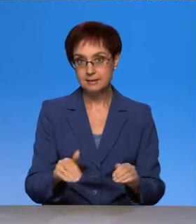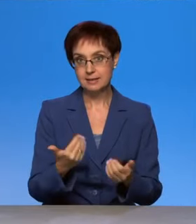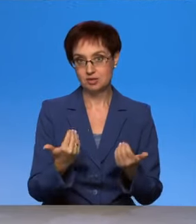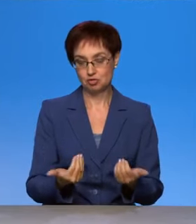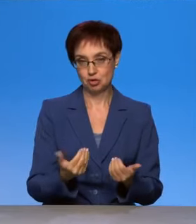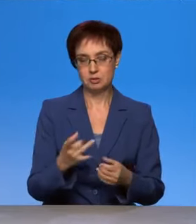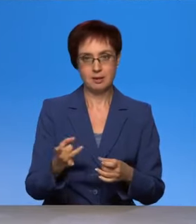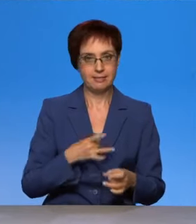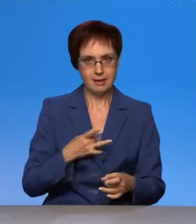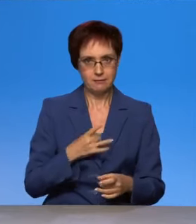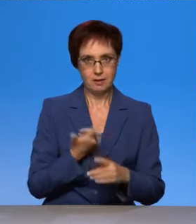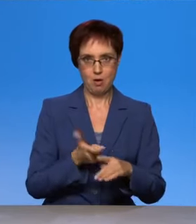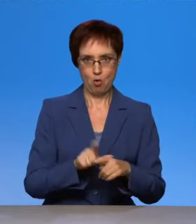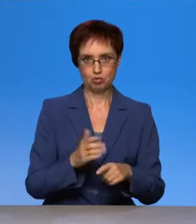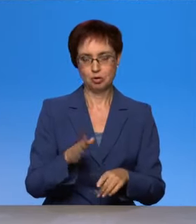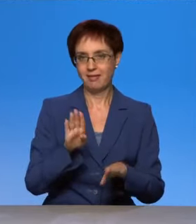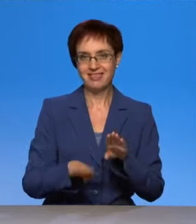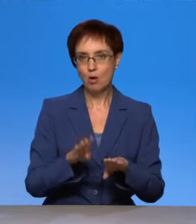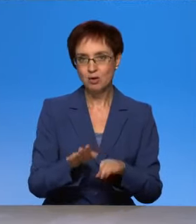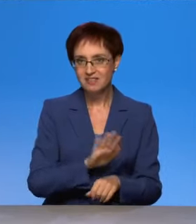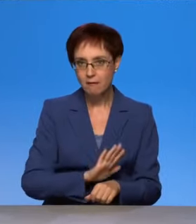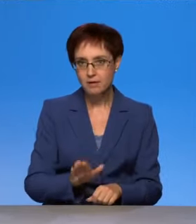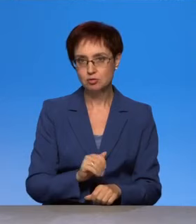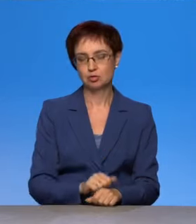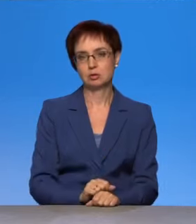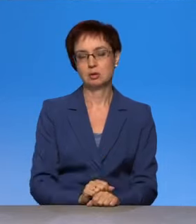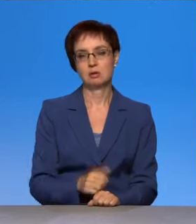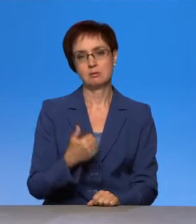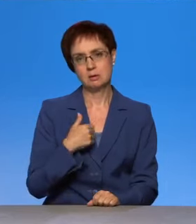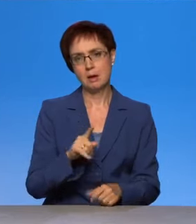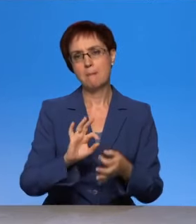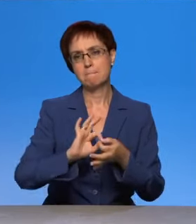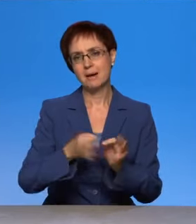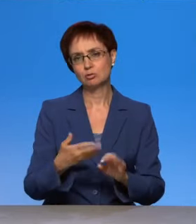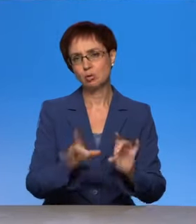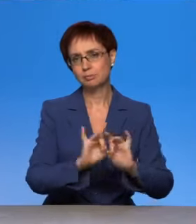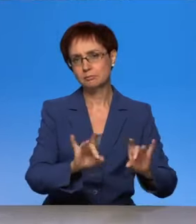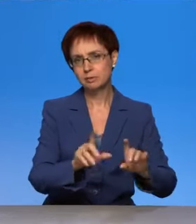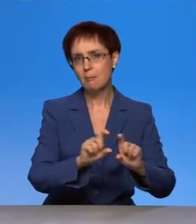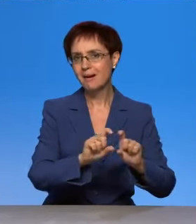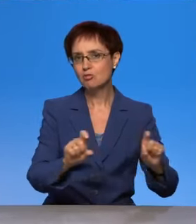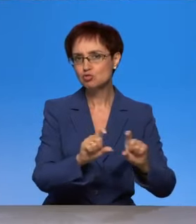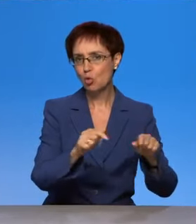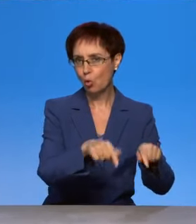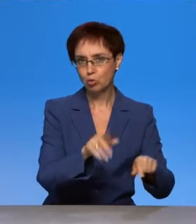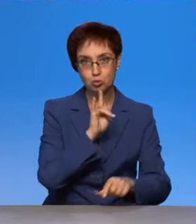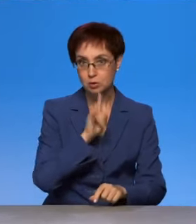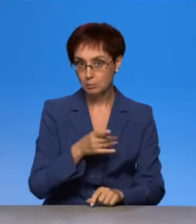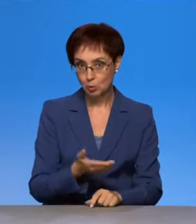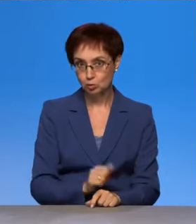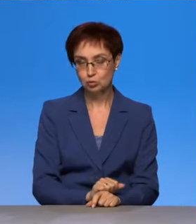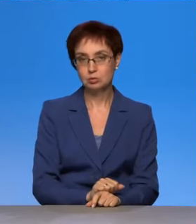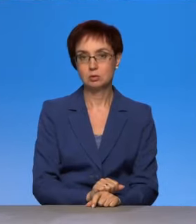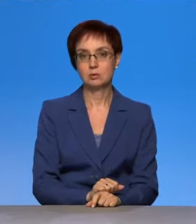Нервные очень. Ага. Потому что я вдаваться в подробности не буду, школьные. Волнуйтесь, переживайте, да, вас это